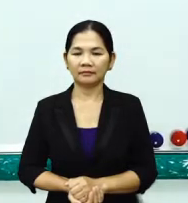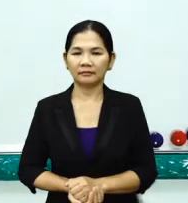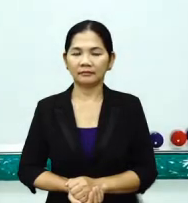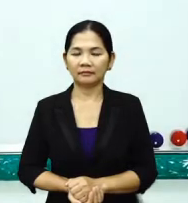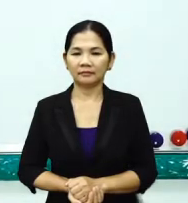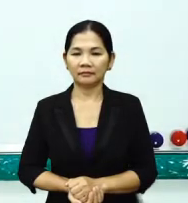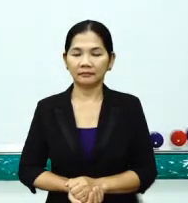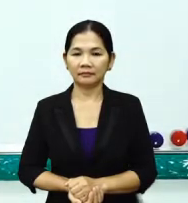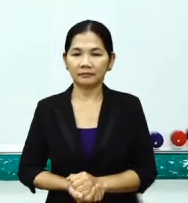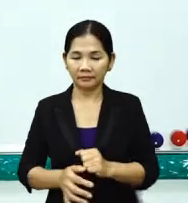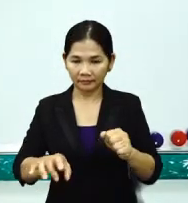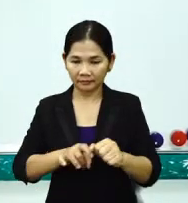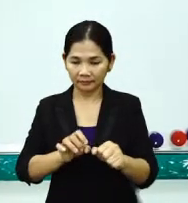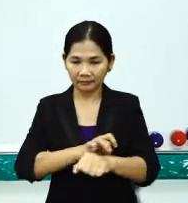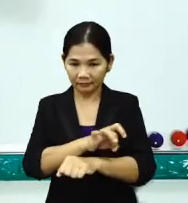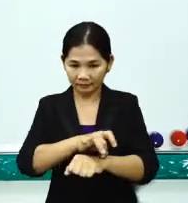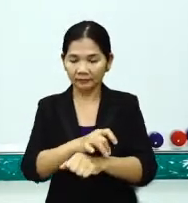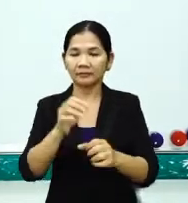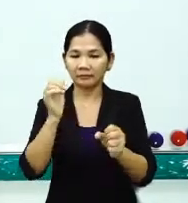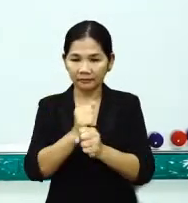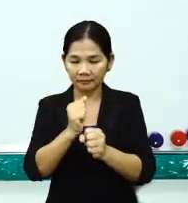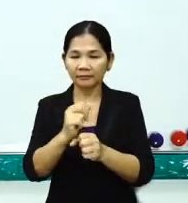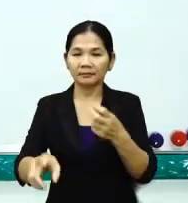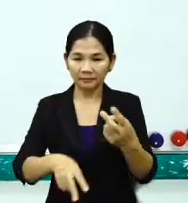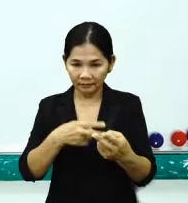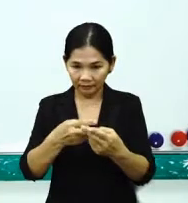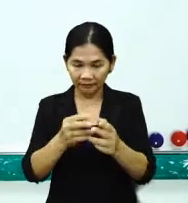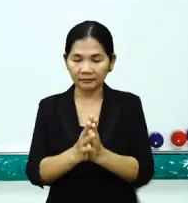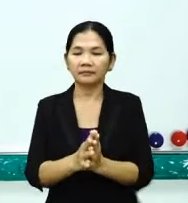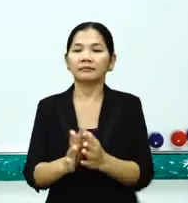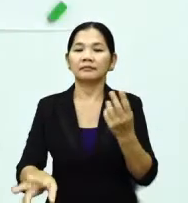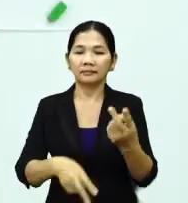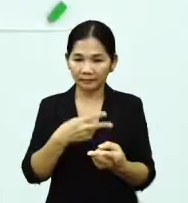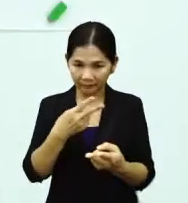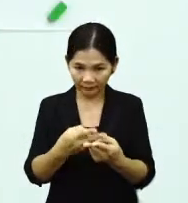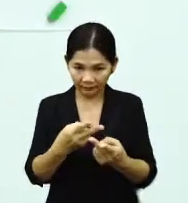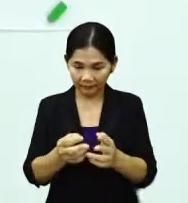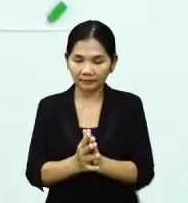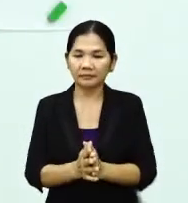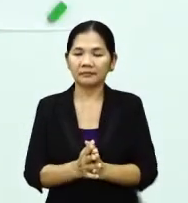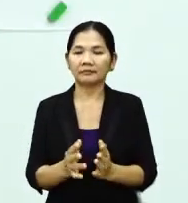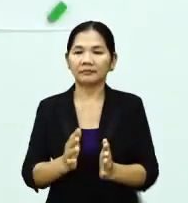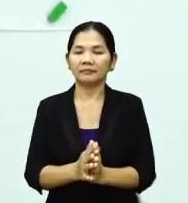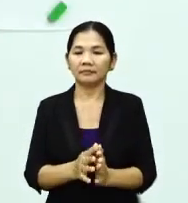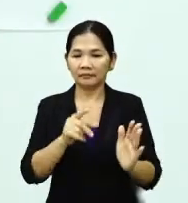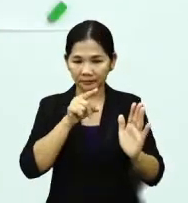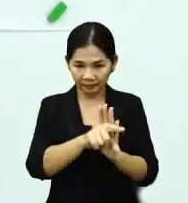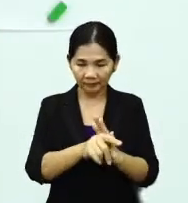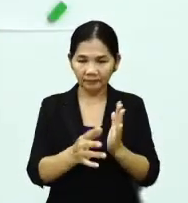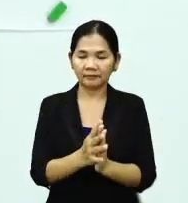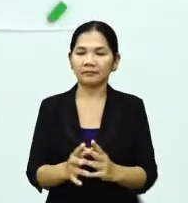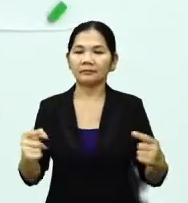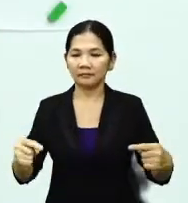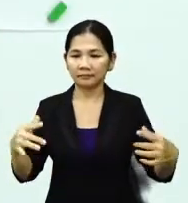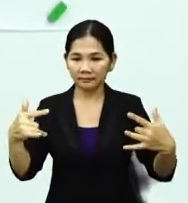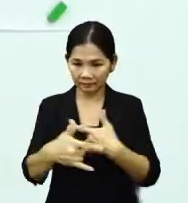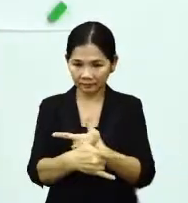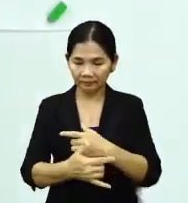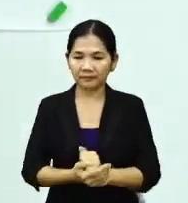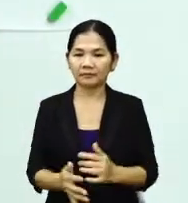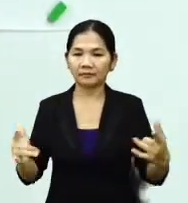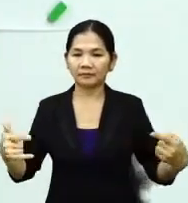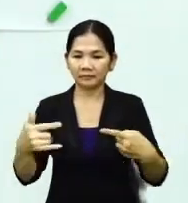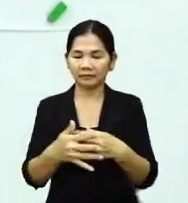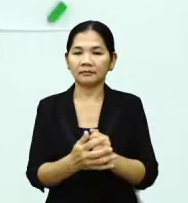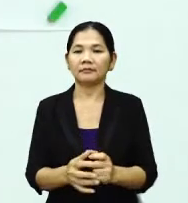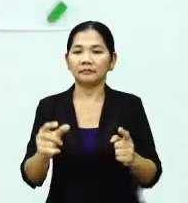Chà Bây giờ dương chập nam phơ chùm lại rồi bỏ dương thì dương lại chùm lại Chà con đã chùm nón chương rùa mắng cứ bạc để sạp Chà bạc để